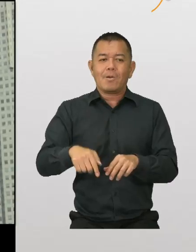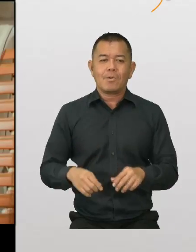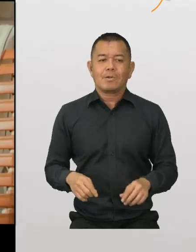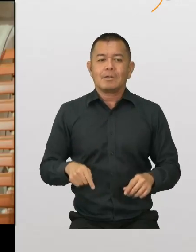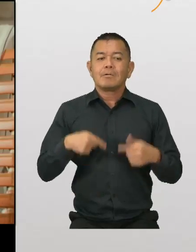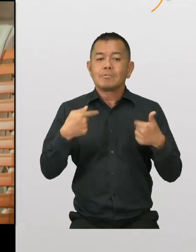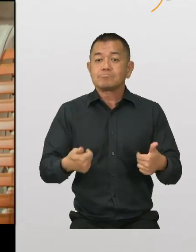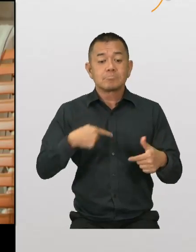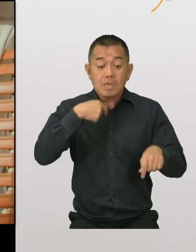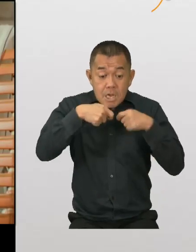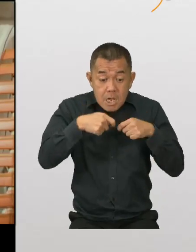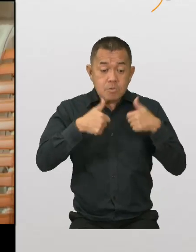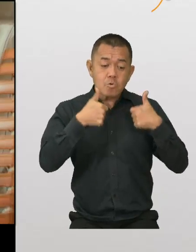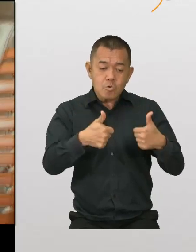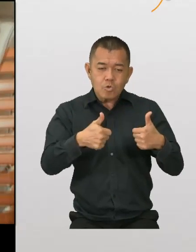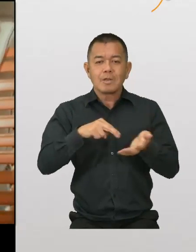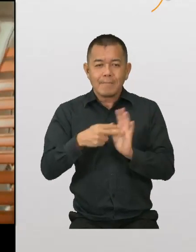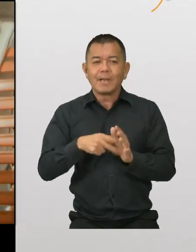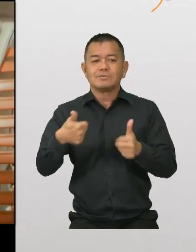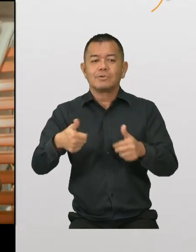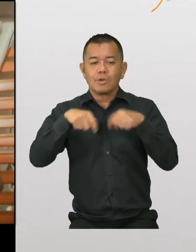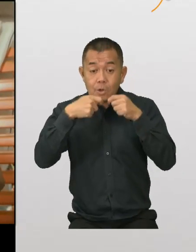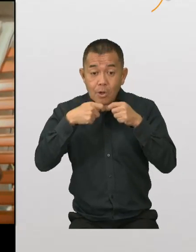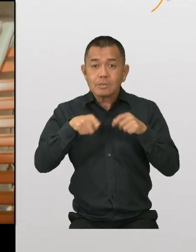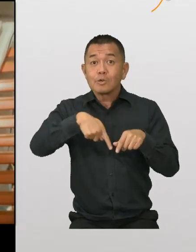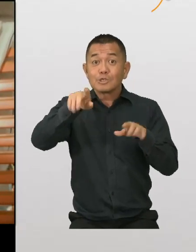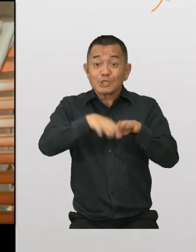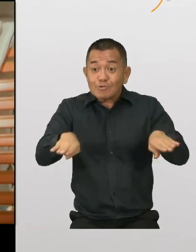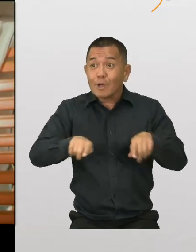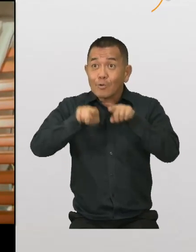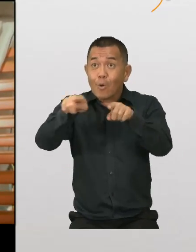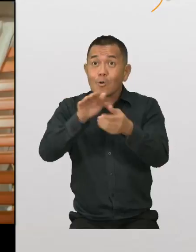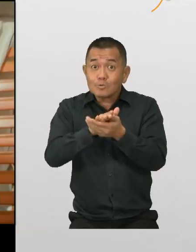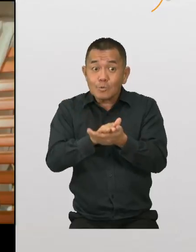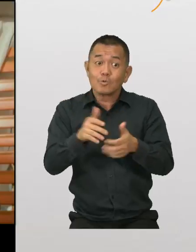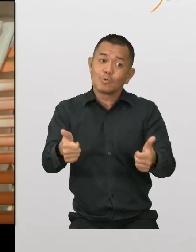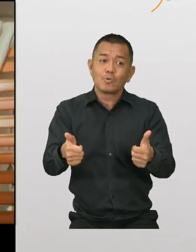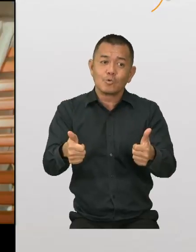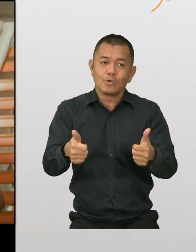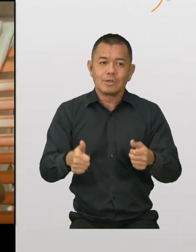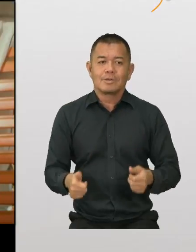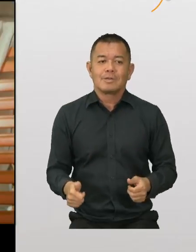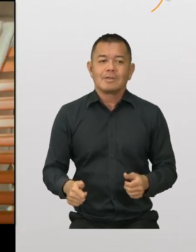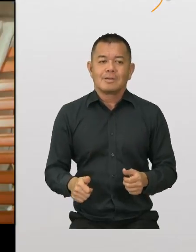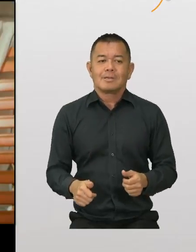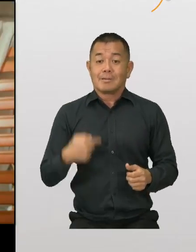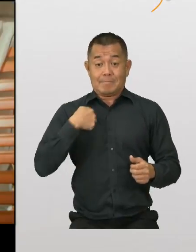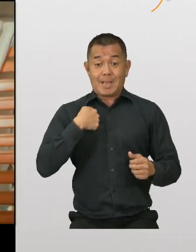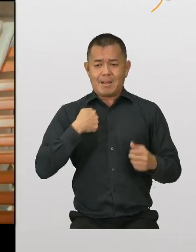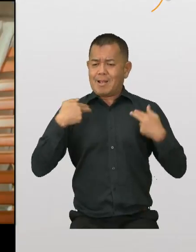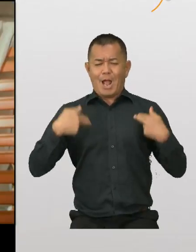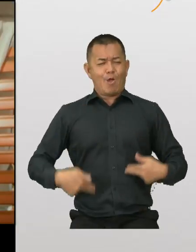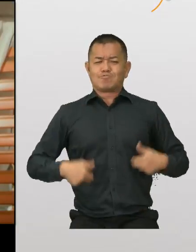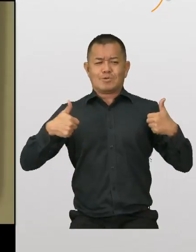又書讀 our children go to school, 身體健康，冇 we 病 are healthy, 啊 good